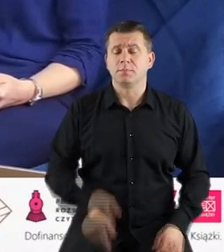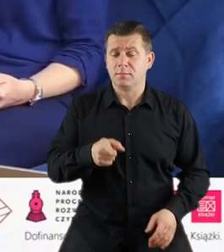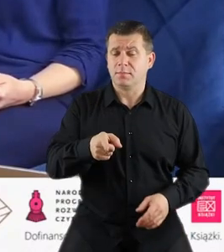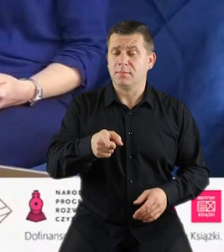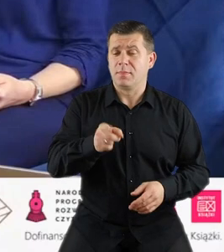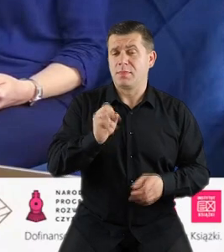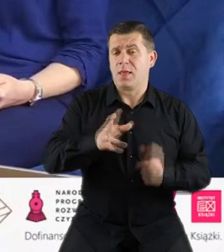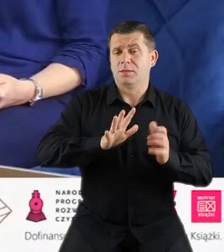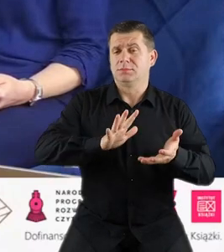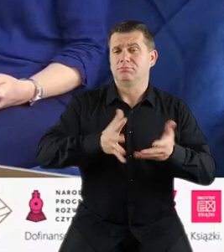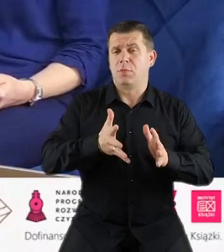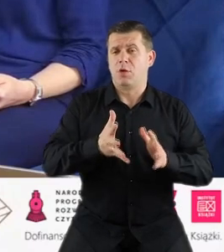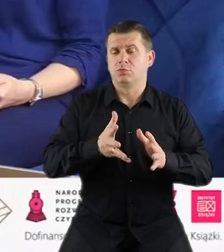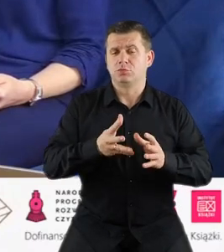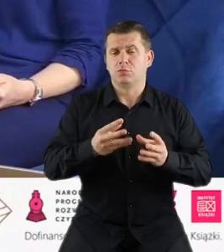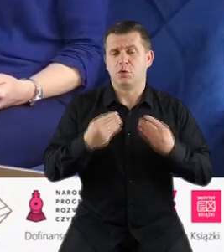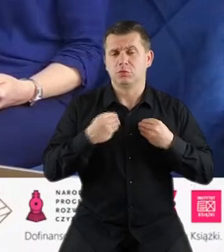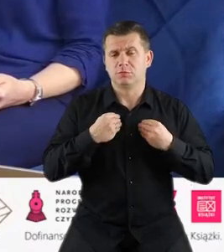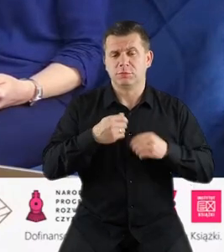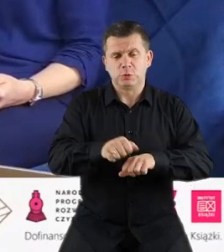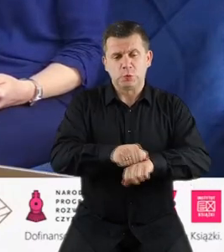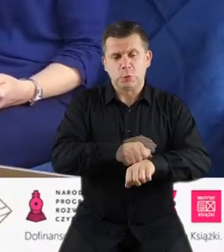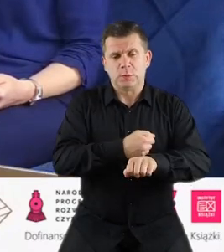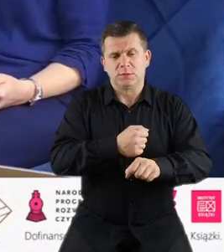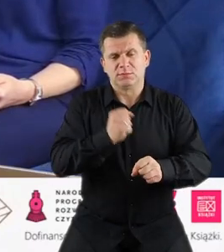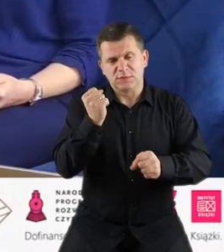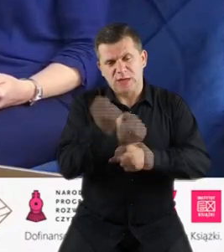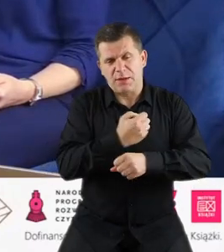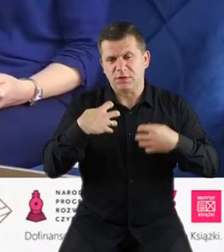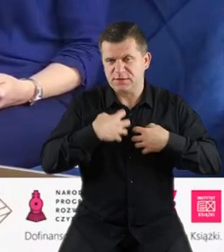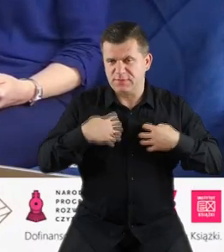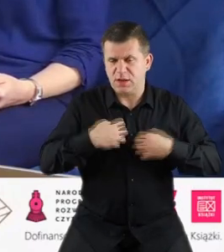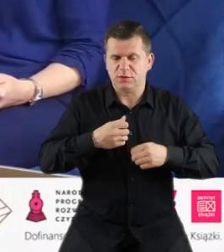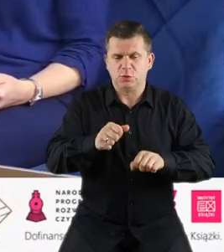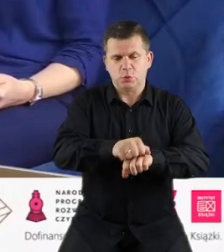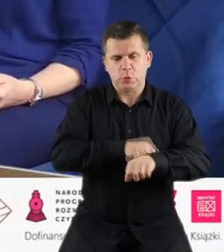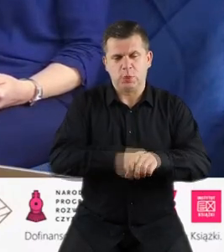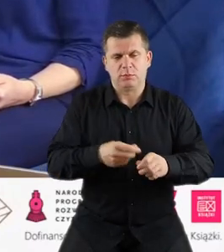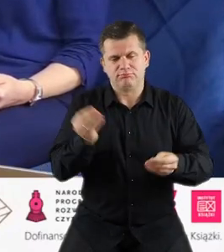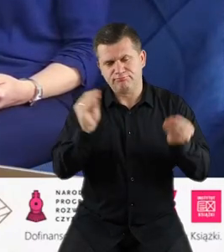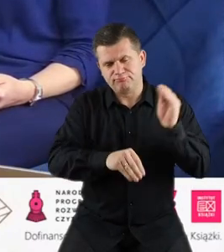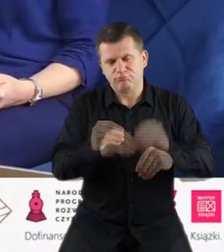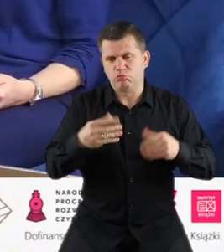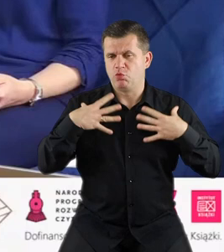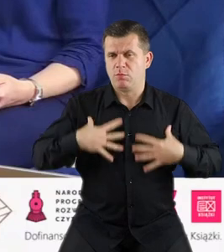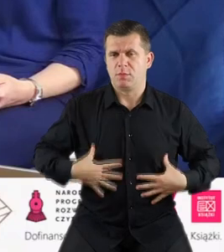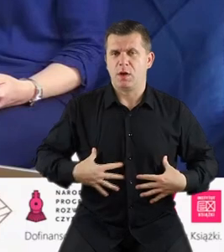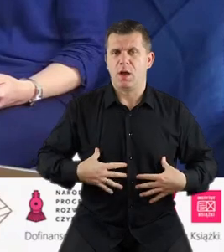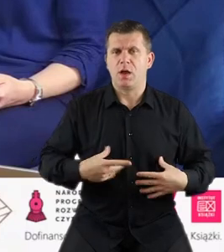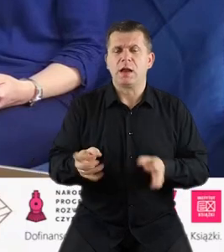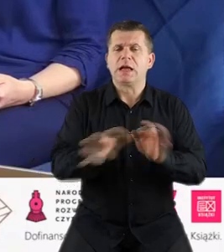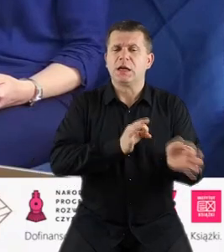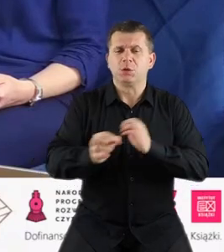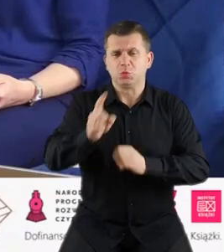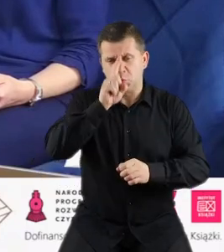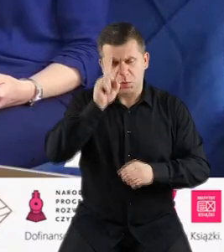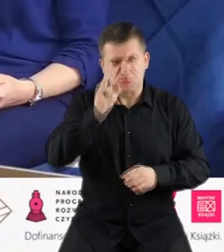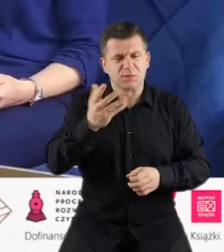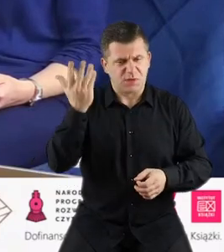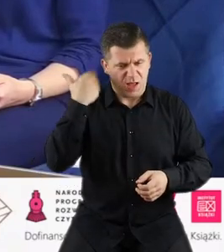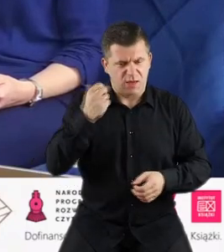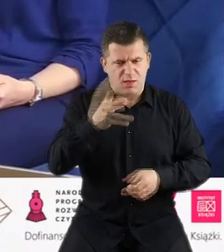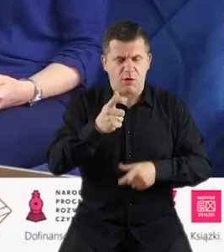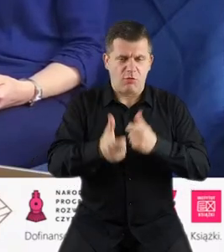właśnie w ten sposób uzyskiwanych skór, prawda? Więc to nie jest nic niezwykłego w historii